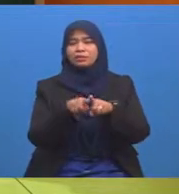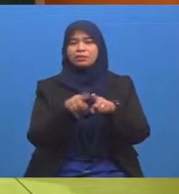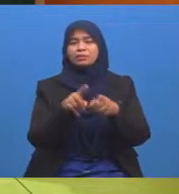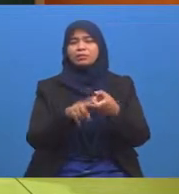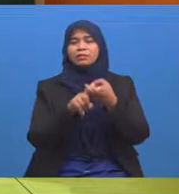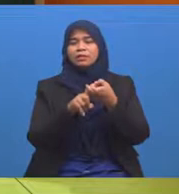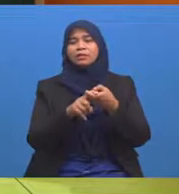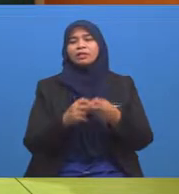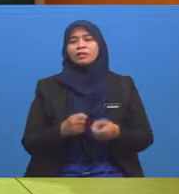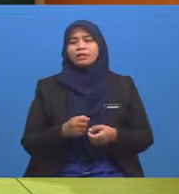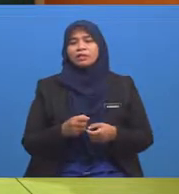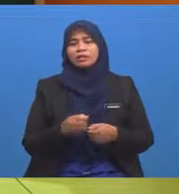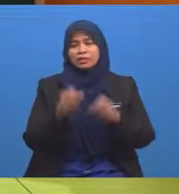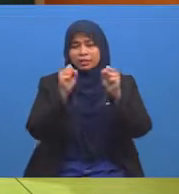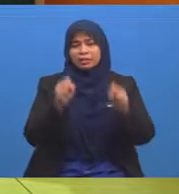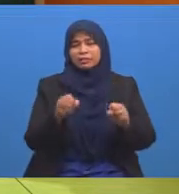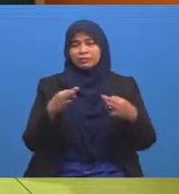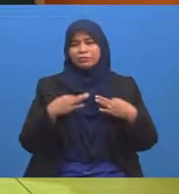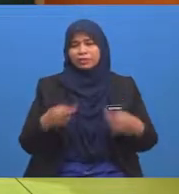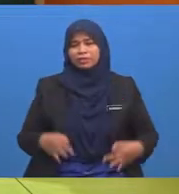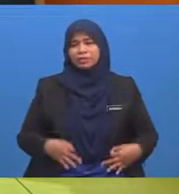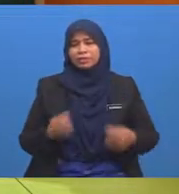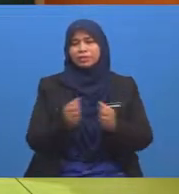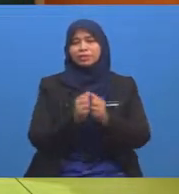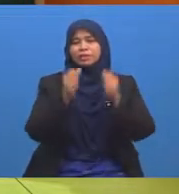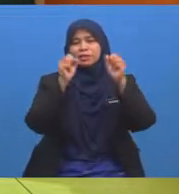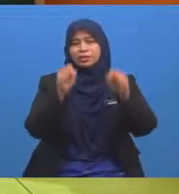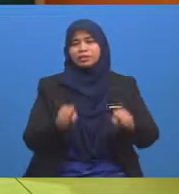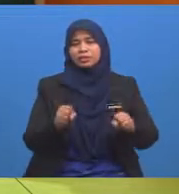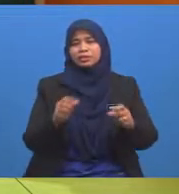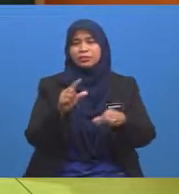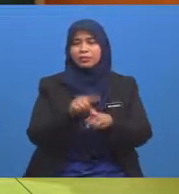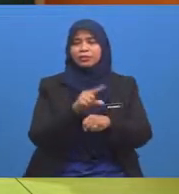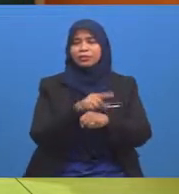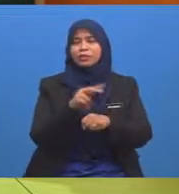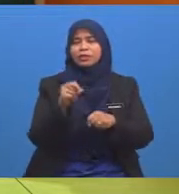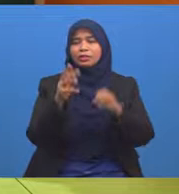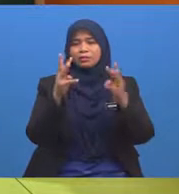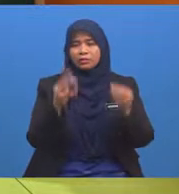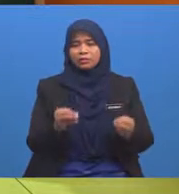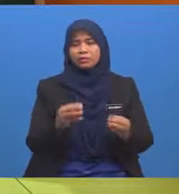antara sistem fizikal dengan sistem gunaan manusia dengan lebih terperinci.